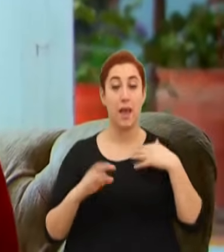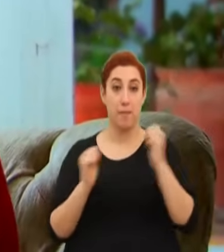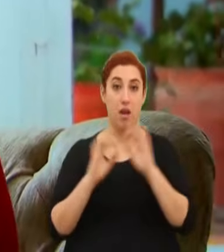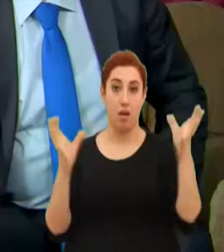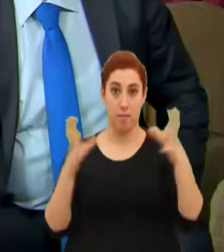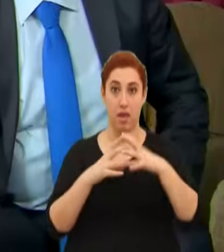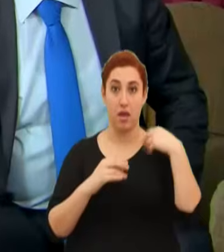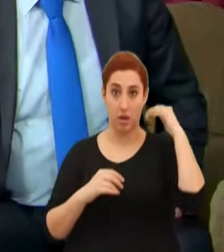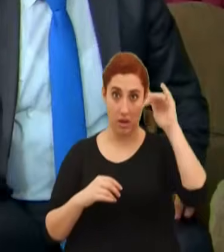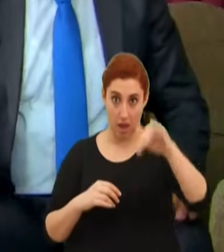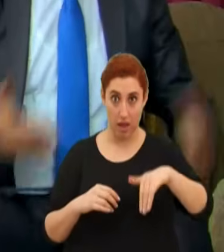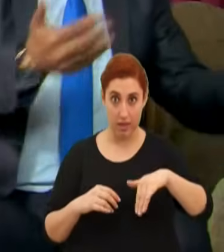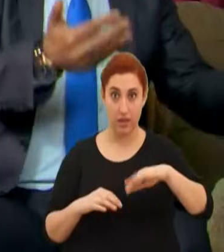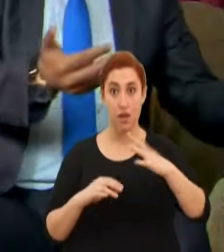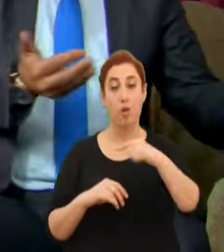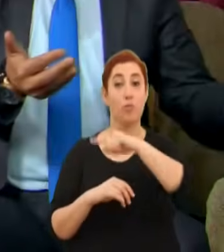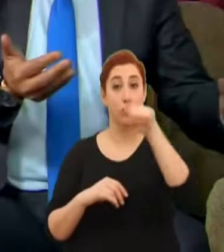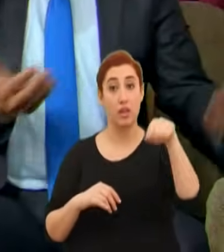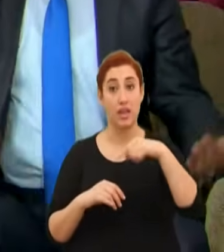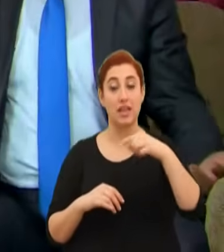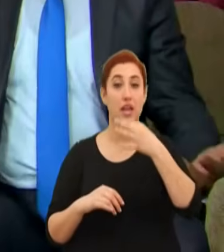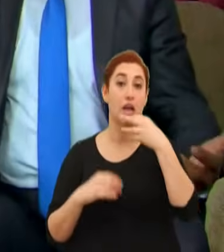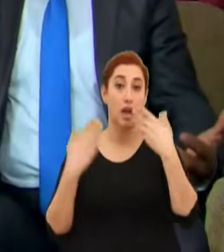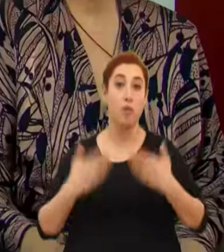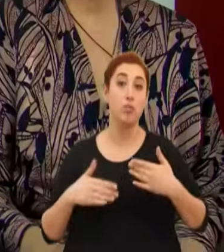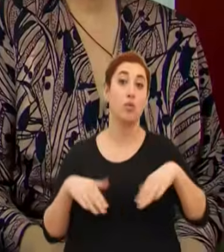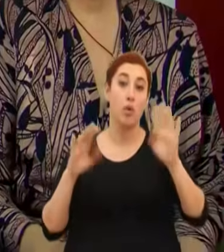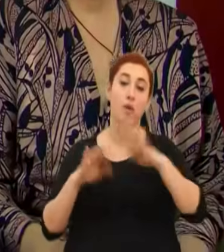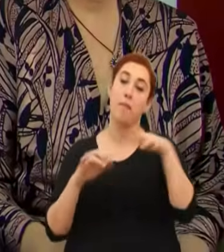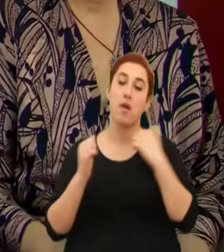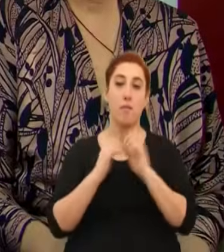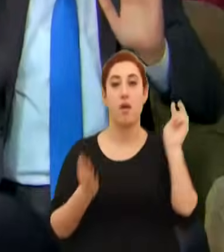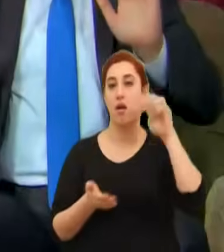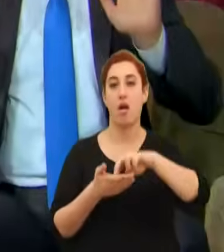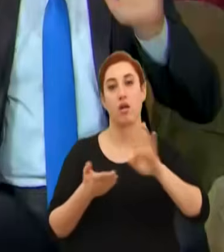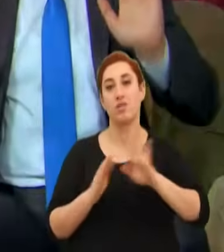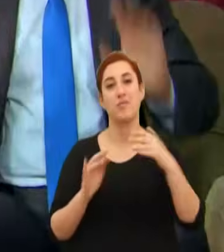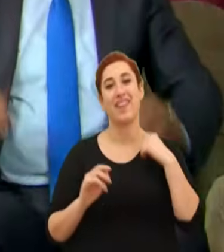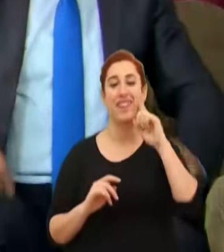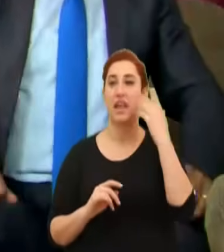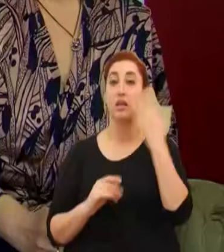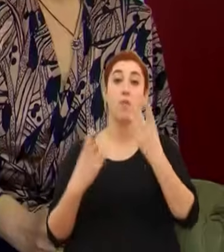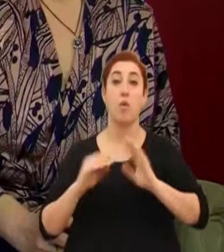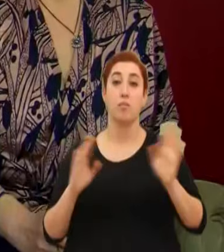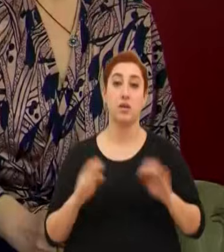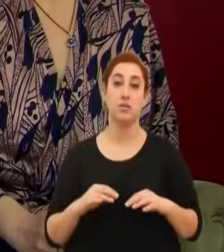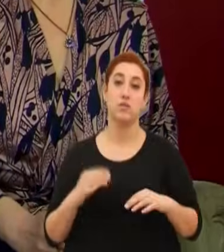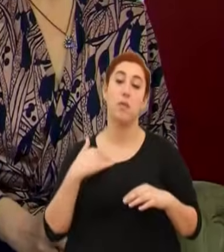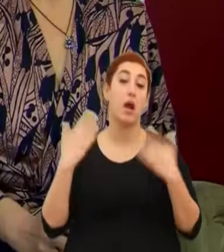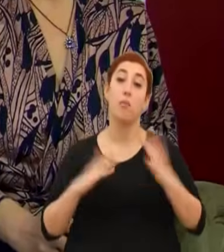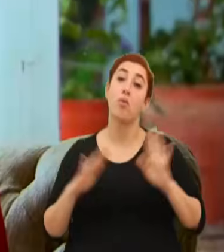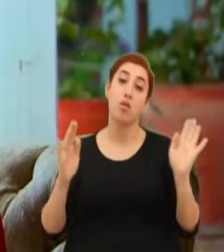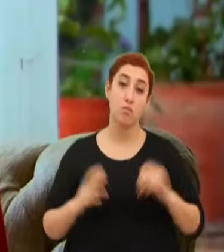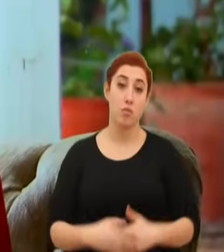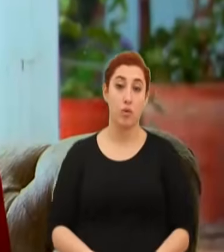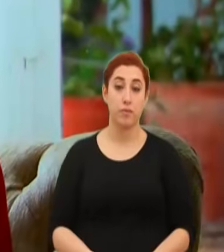birlikte geldik, bunların da rızası yokmuş. Hep birlikte gideriz. Öyle ben gideyim olmaz. Ben razı